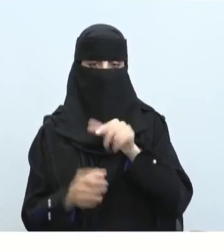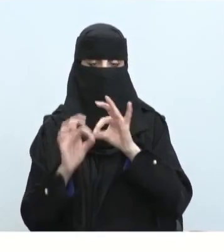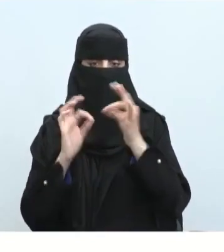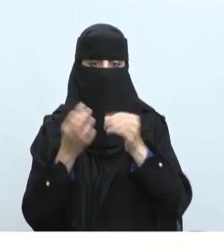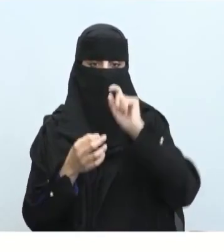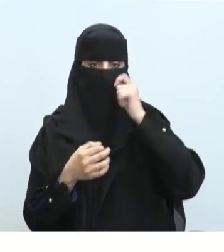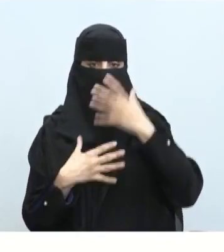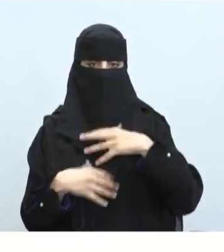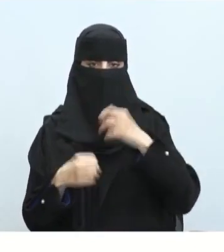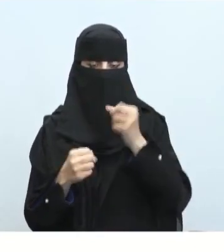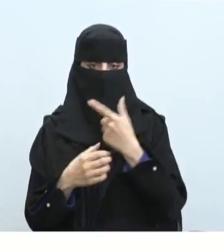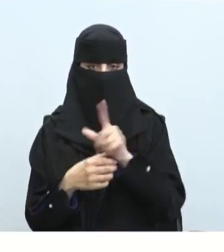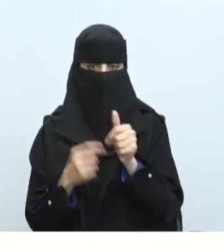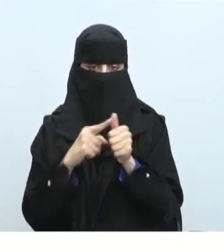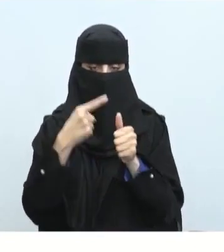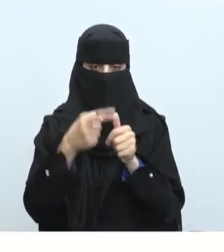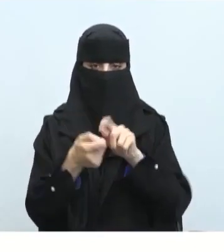علامه النصب